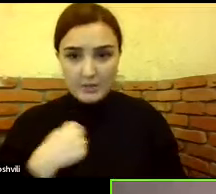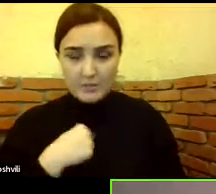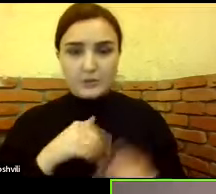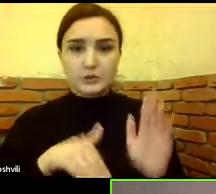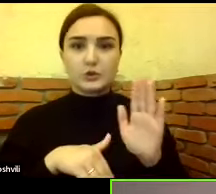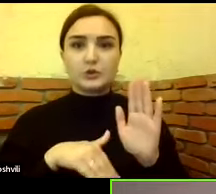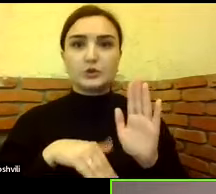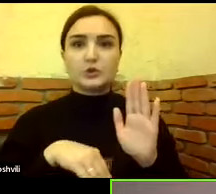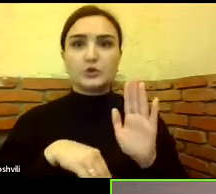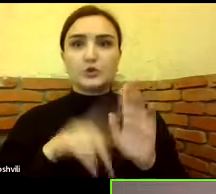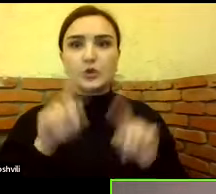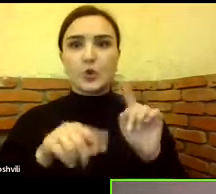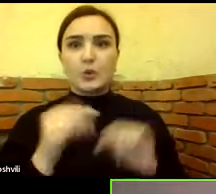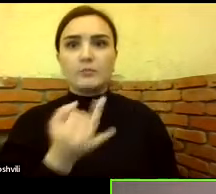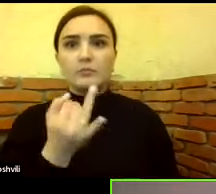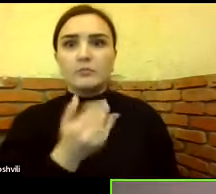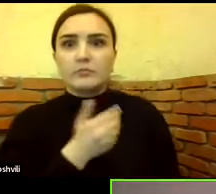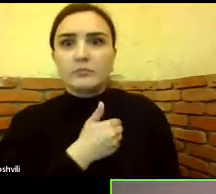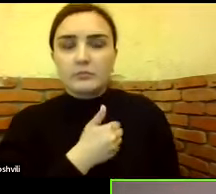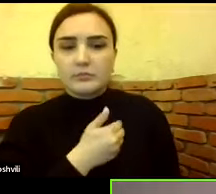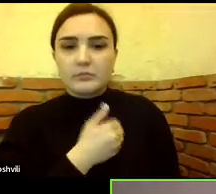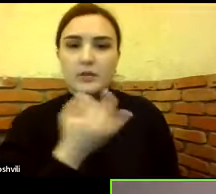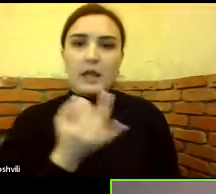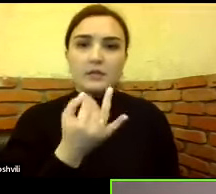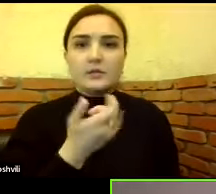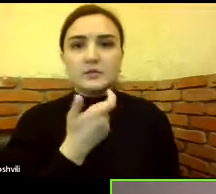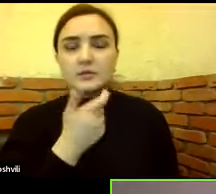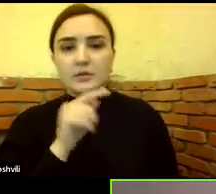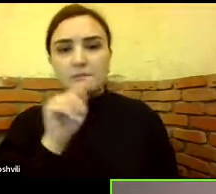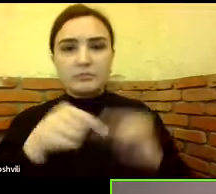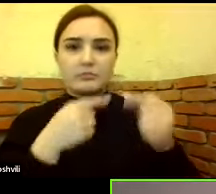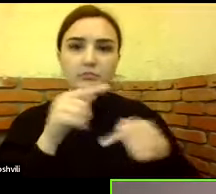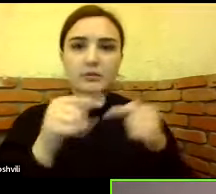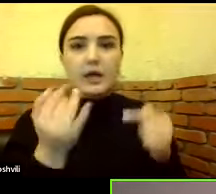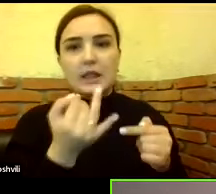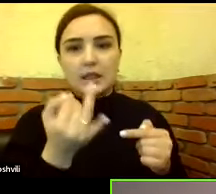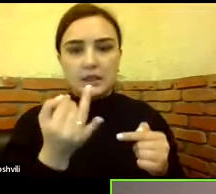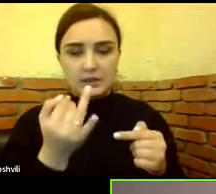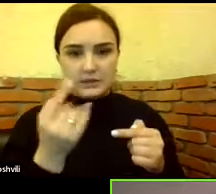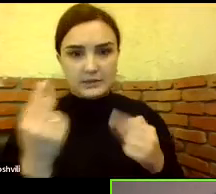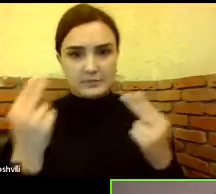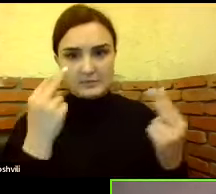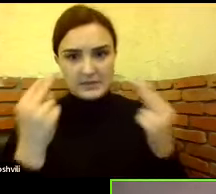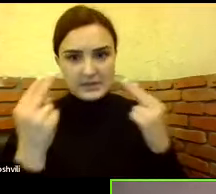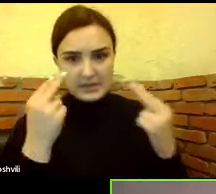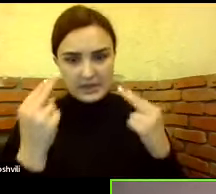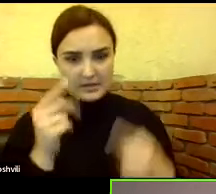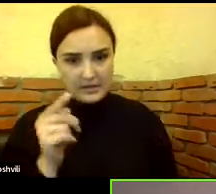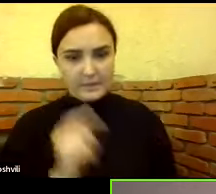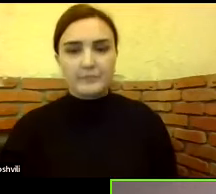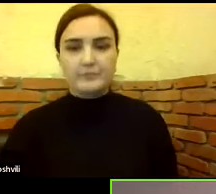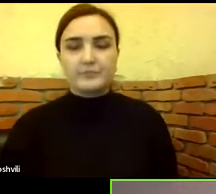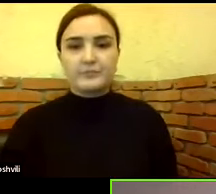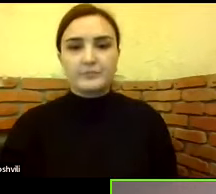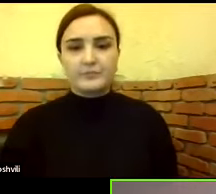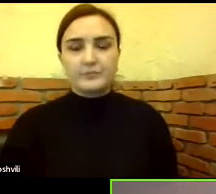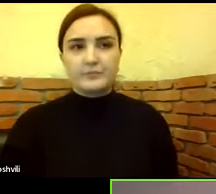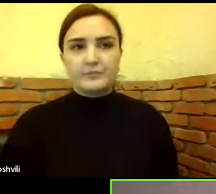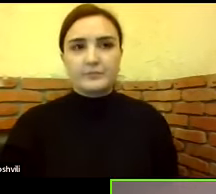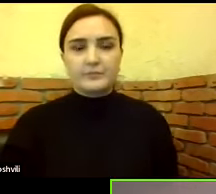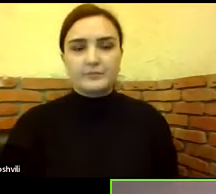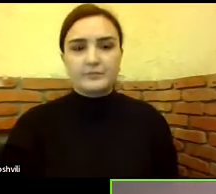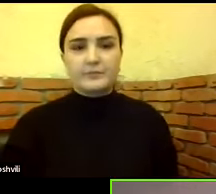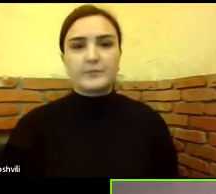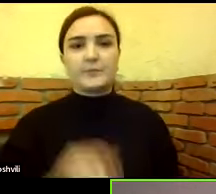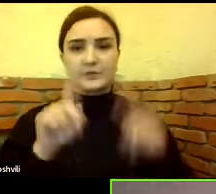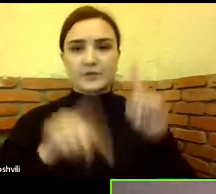შენ იმართ. და უფრო მეტი ინტერესი და ანუ ეს მზერები და ასე შემდეგ. და ნუ ზოგს აქვს